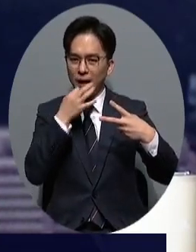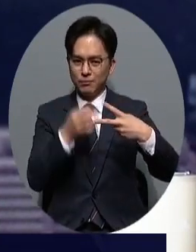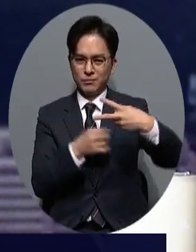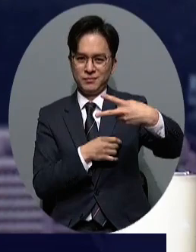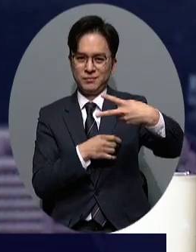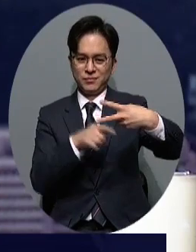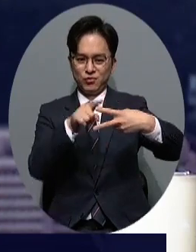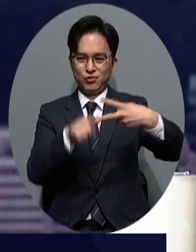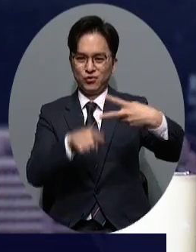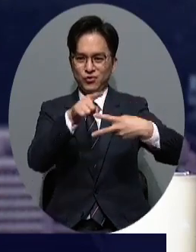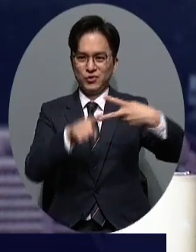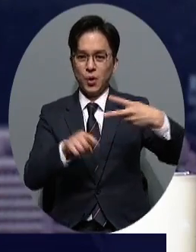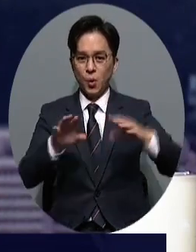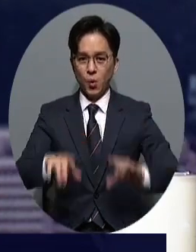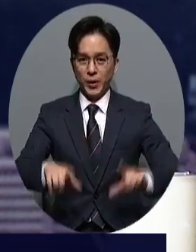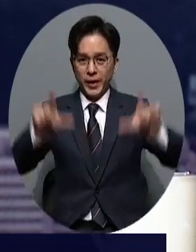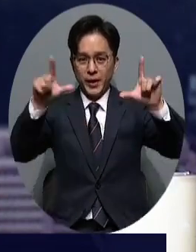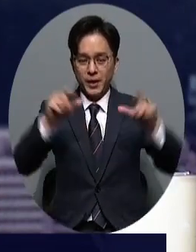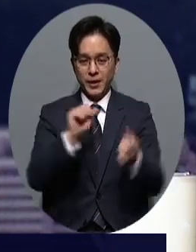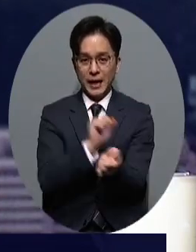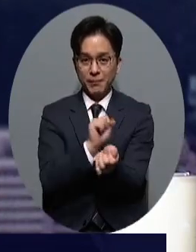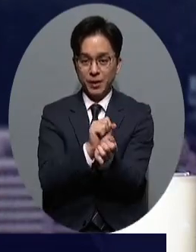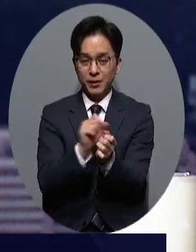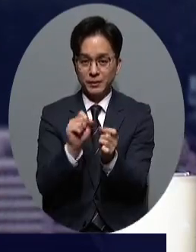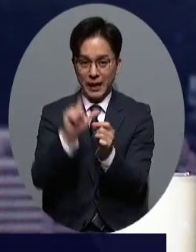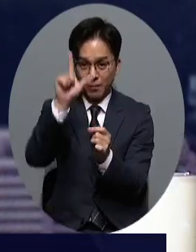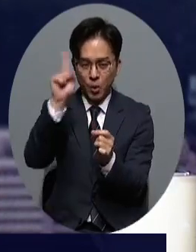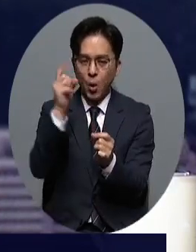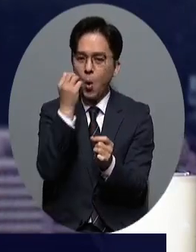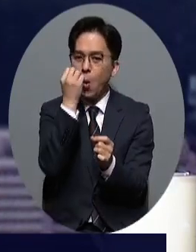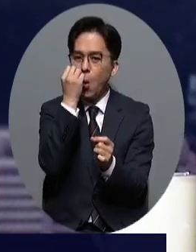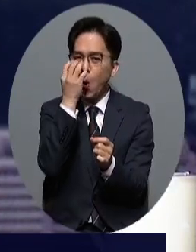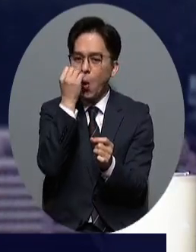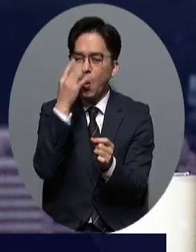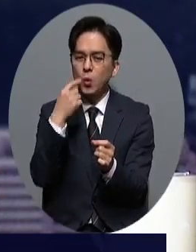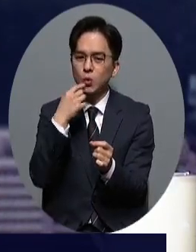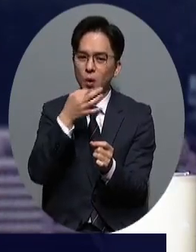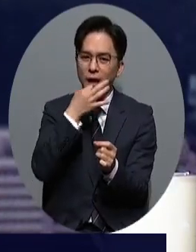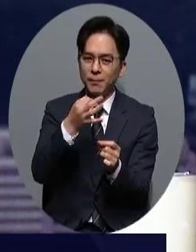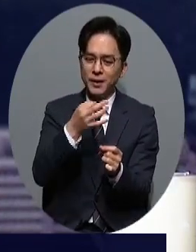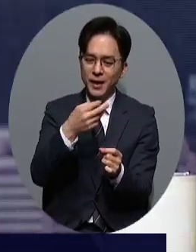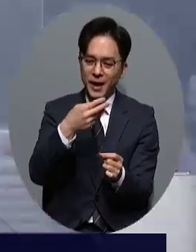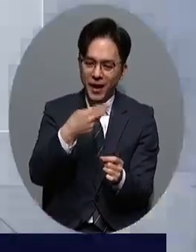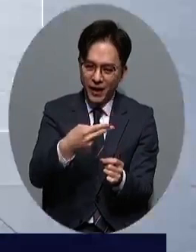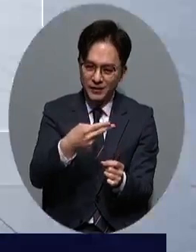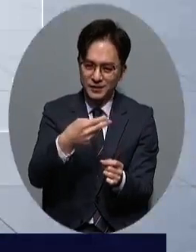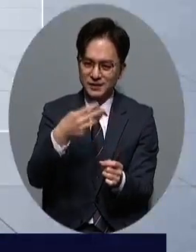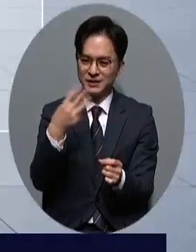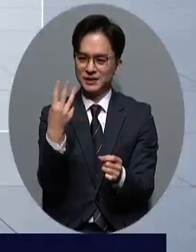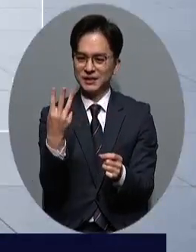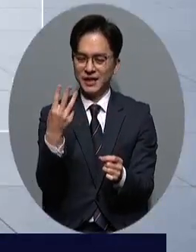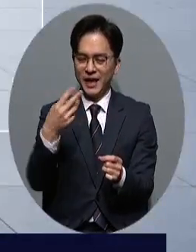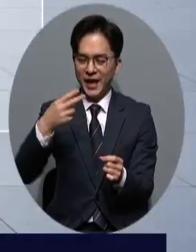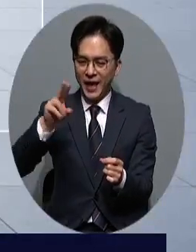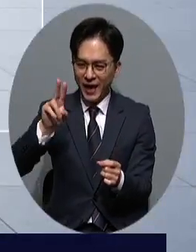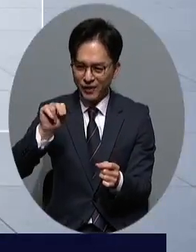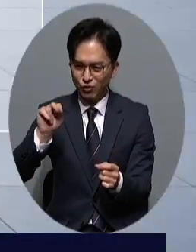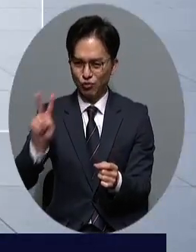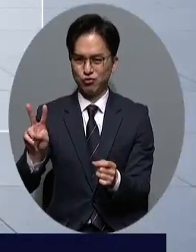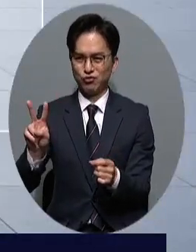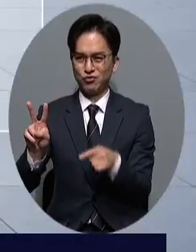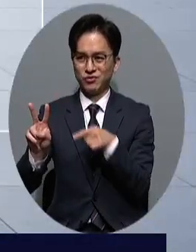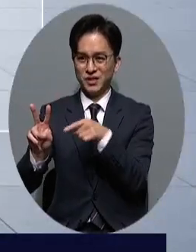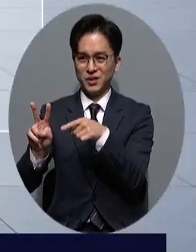H3N2가 있습니다. 올해 유행하는 우세종은 홍콩에서 유행했었던 H3N2인데 이 A형이 좀 더